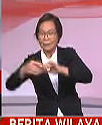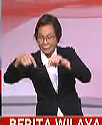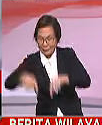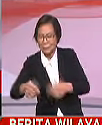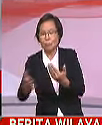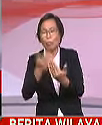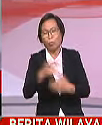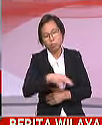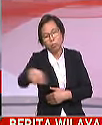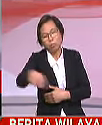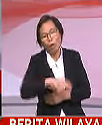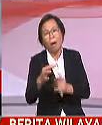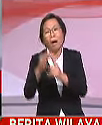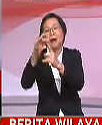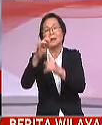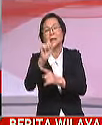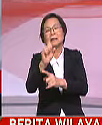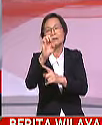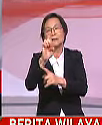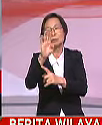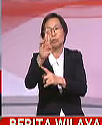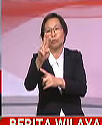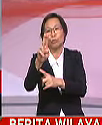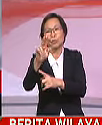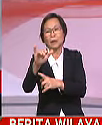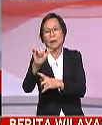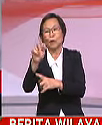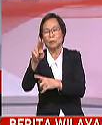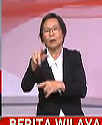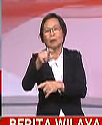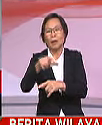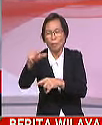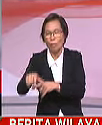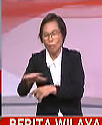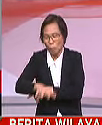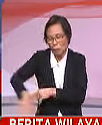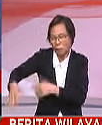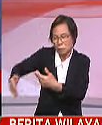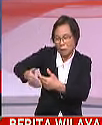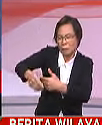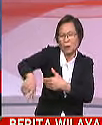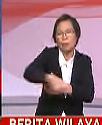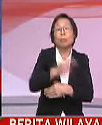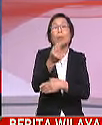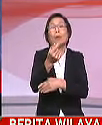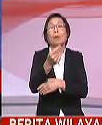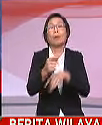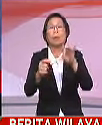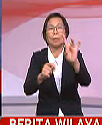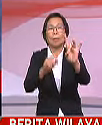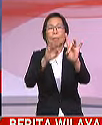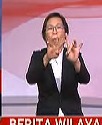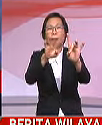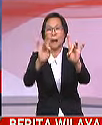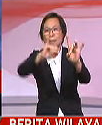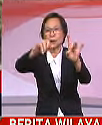setempat khasnya untuk di Sebuyau dan tempat-tempat di sekeliling tu lah. Pembinaan Jambatan Batang Lupa yang menelan kos kira-kira